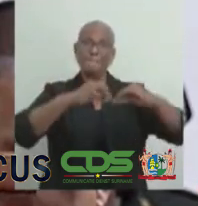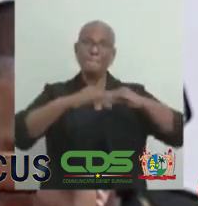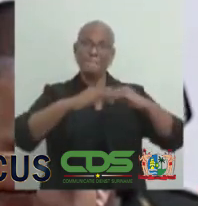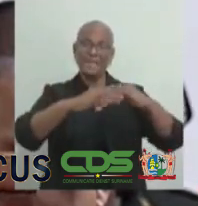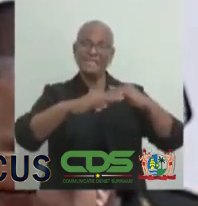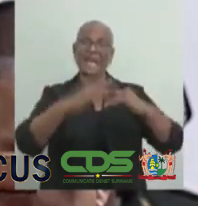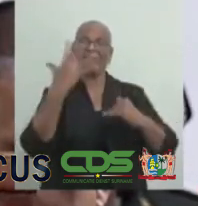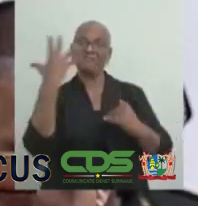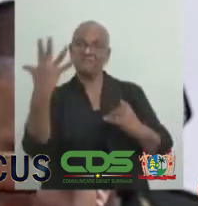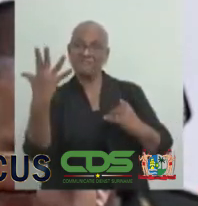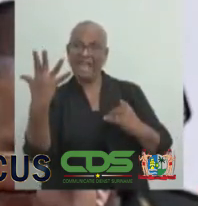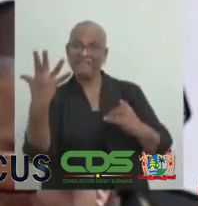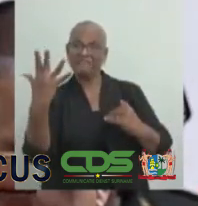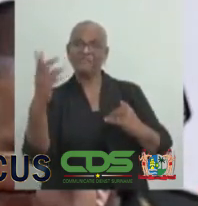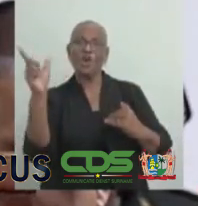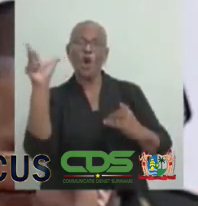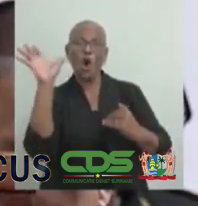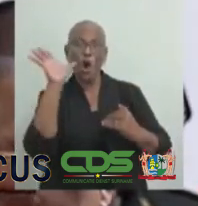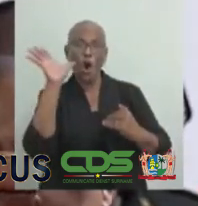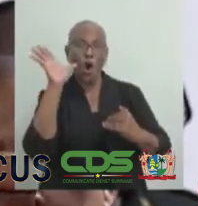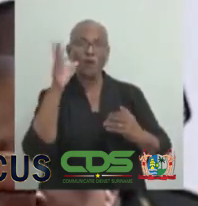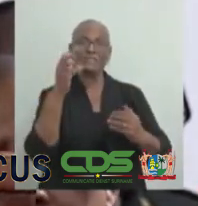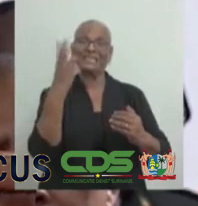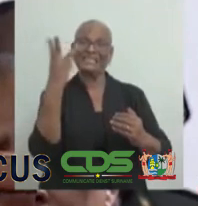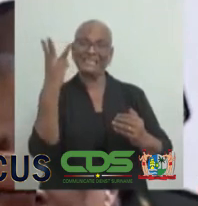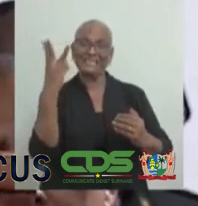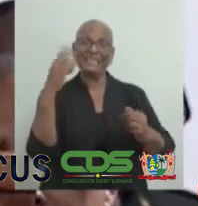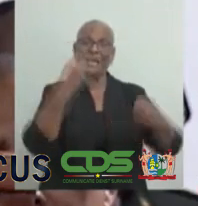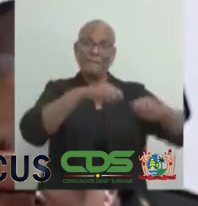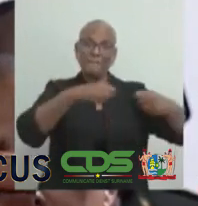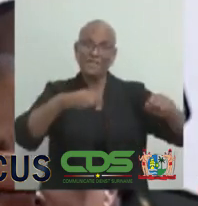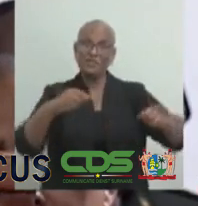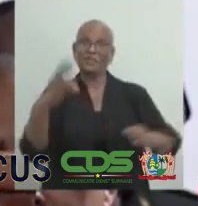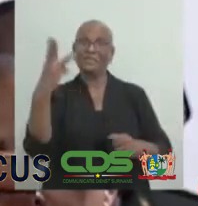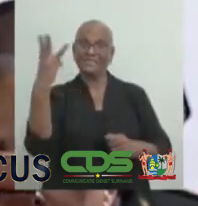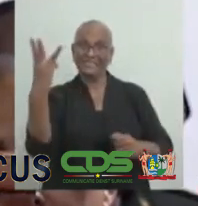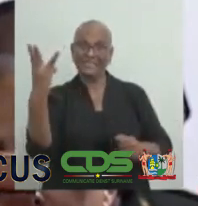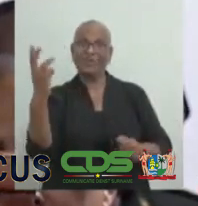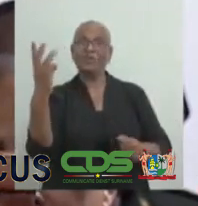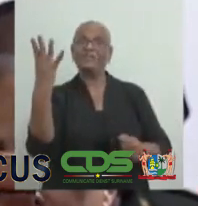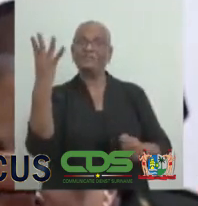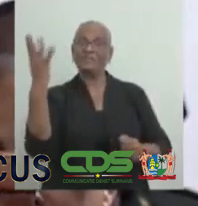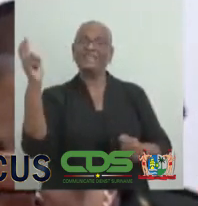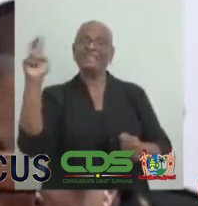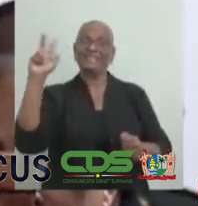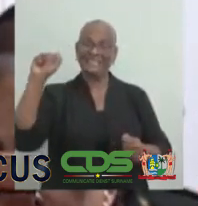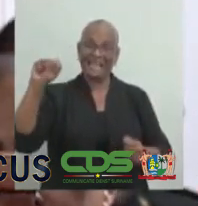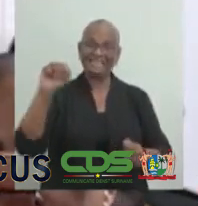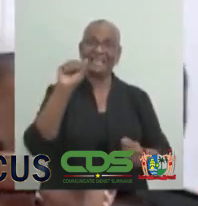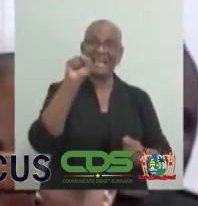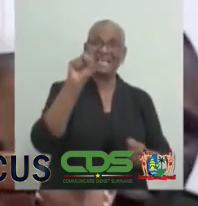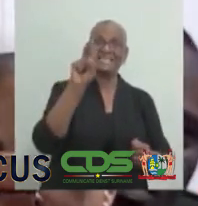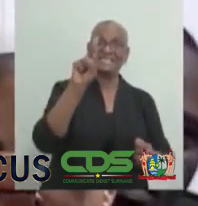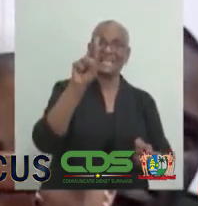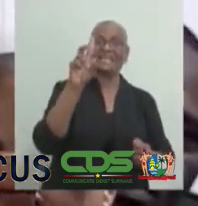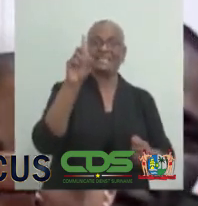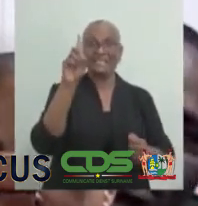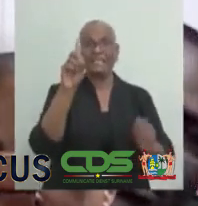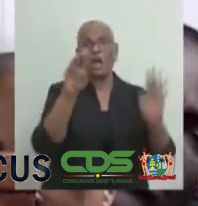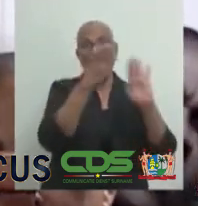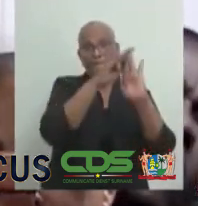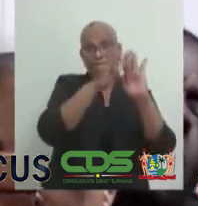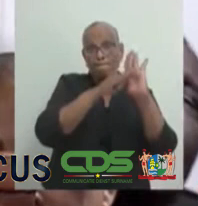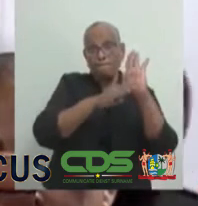9.503.484.000 Surinaamse dollar. terwijl programma's een